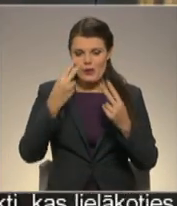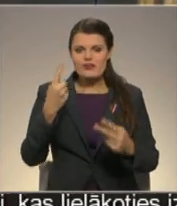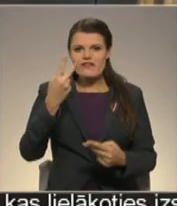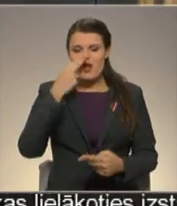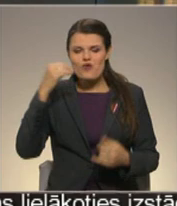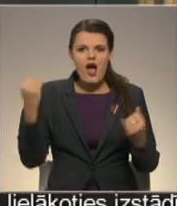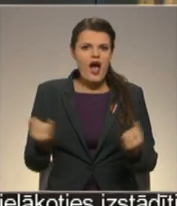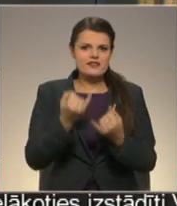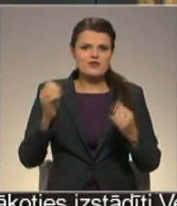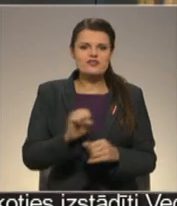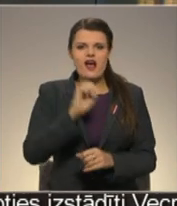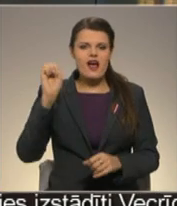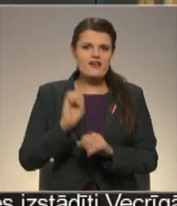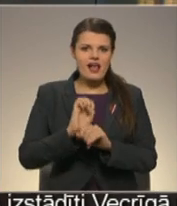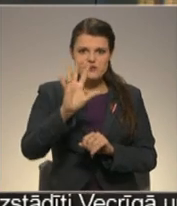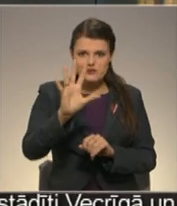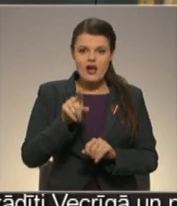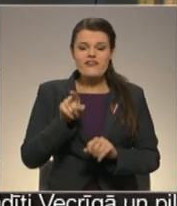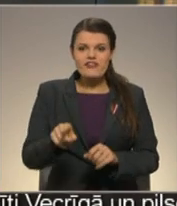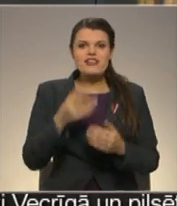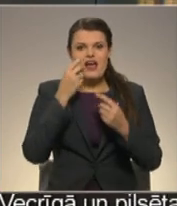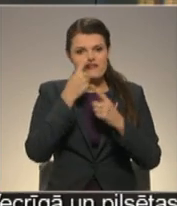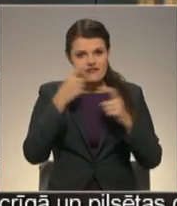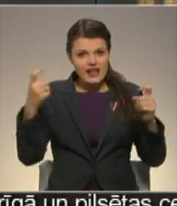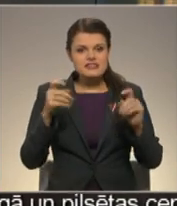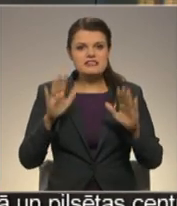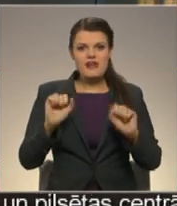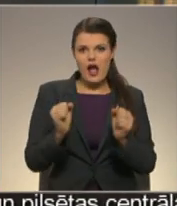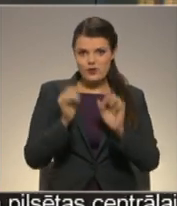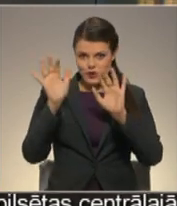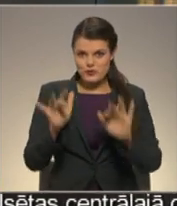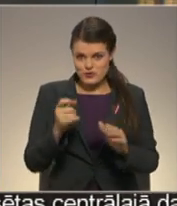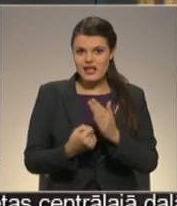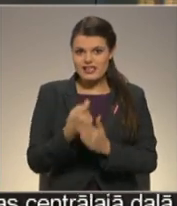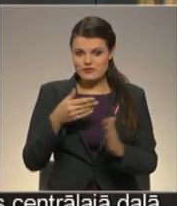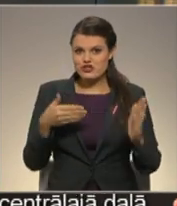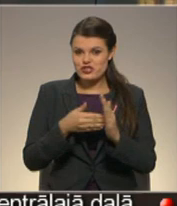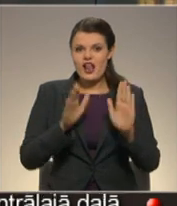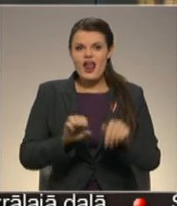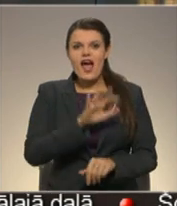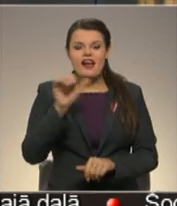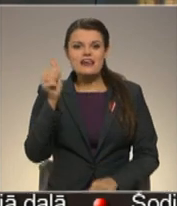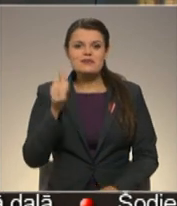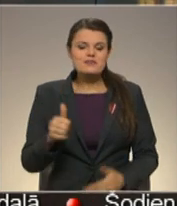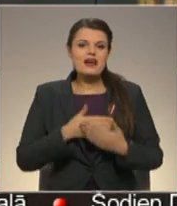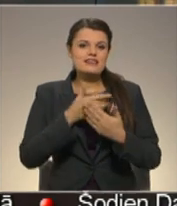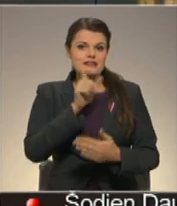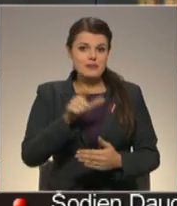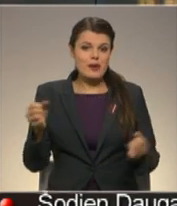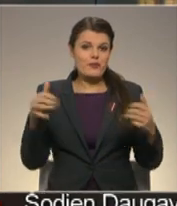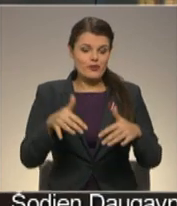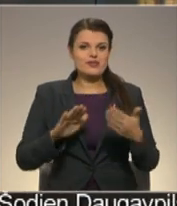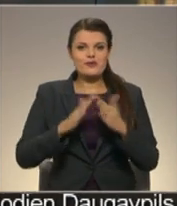no aizraujošākajām gaismas projekcijām. Viņa vēstīs, vai Dragnes rudens izrādījies šķērslis, lai gaismas mākslas mīļotāji